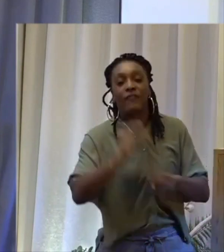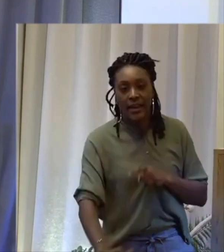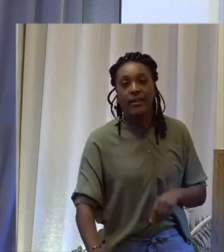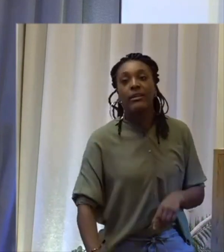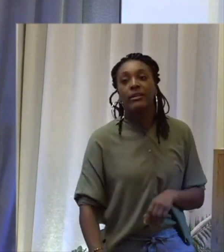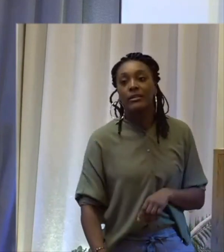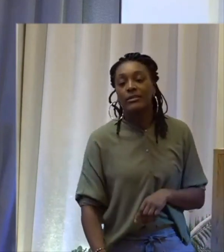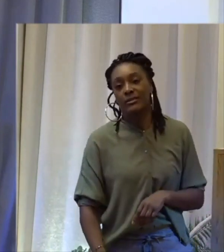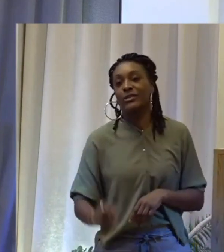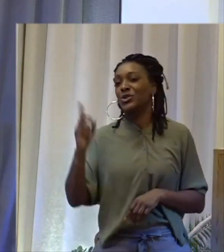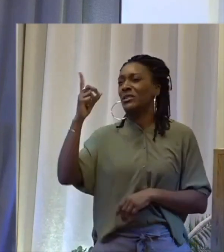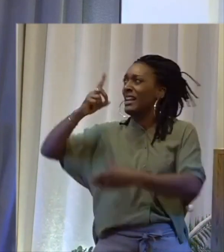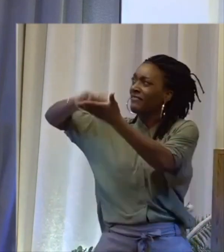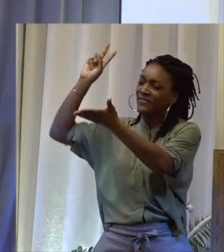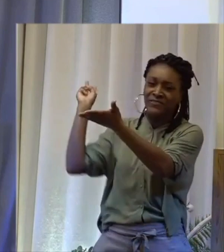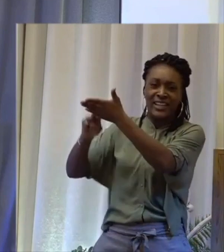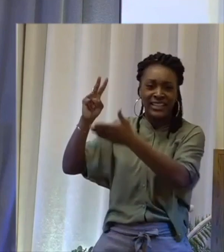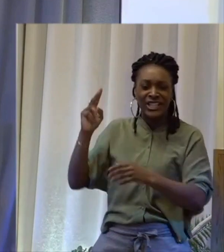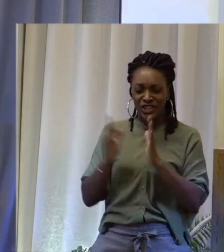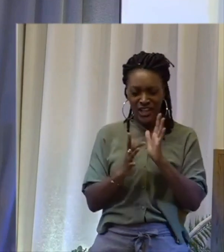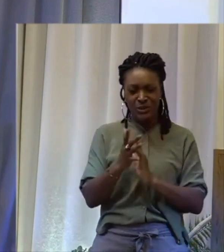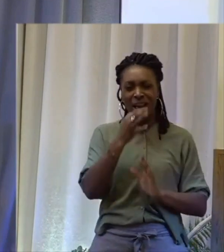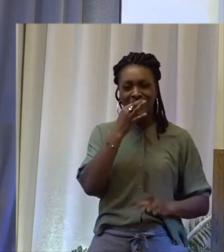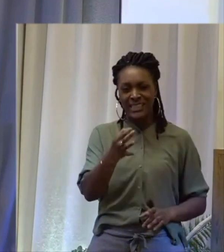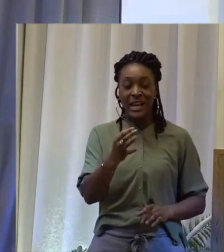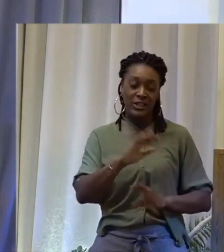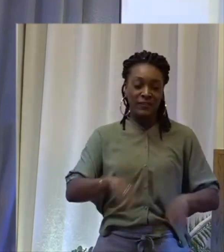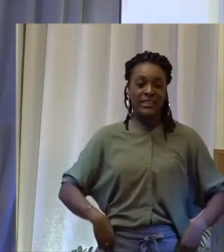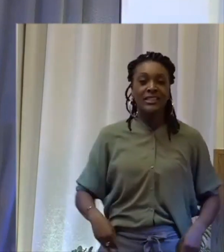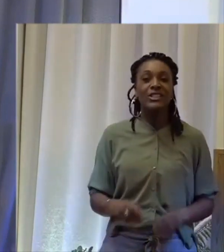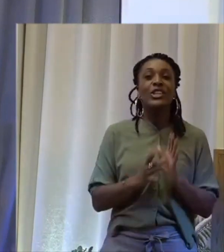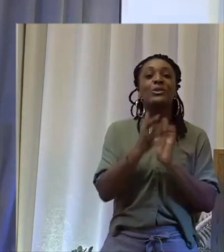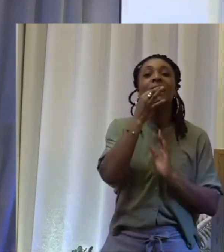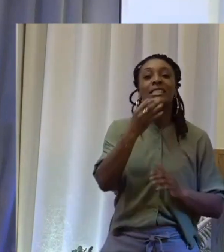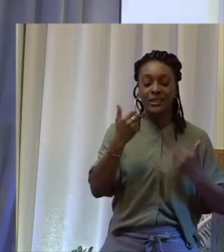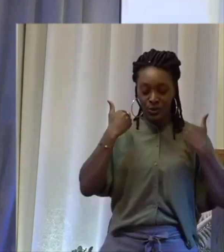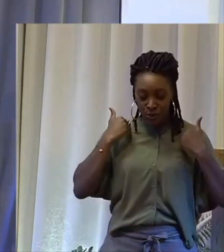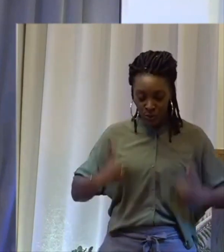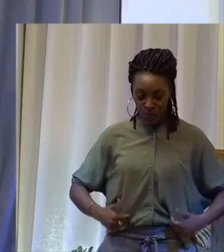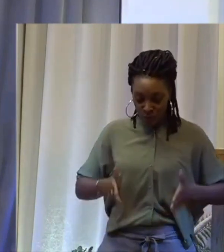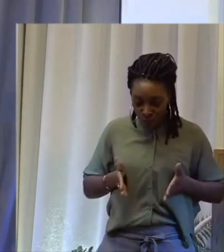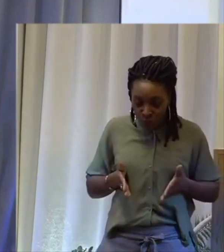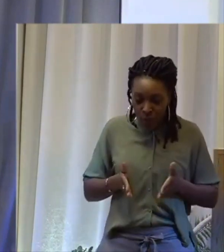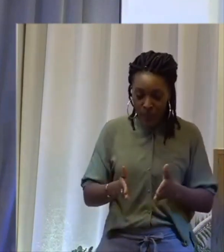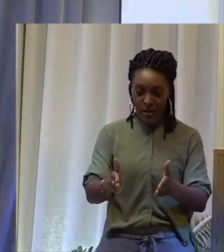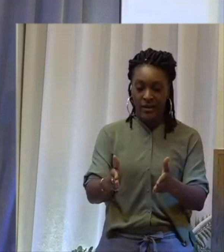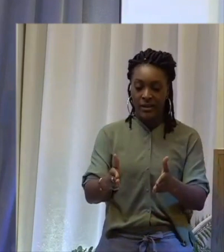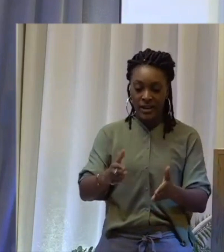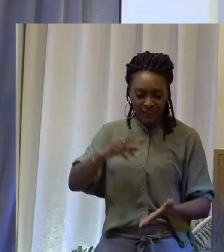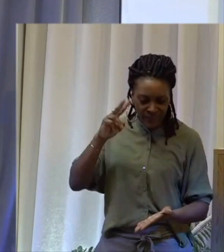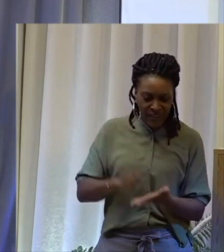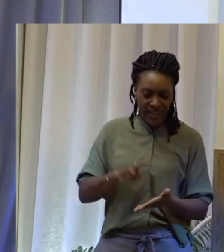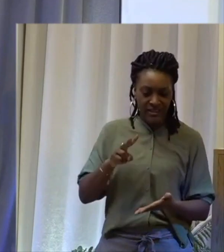Parce que Dieu, c'est la vérité. Jésus a dit, et je termine par là, je suis le chemin, la vérité